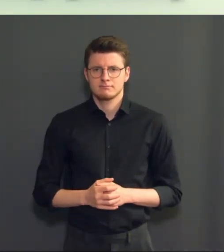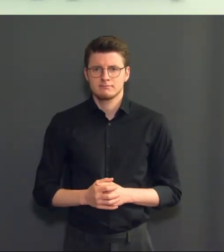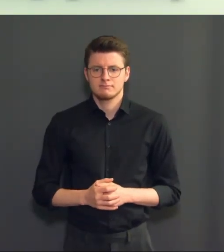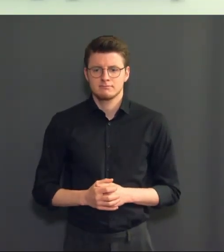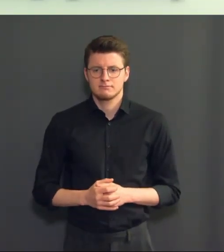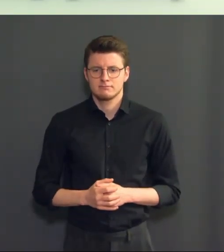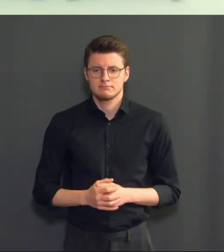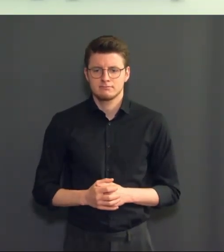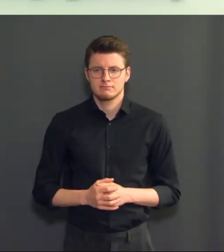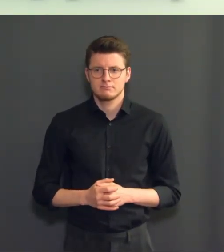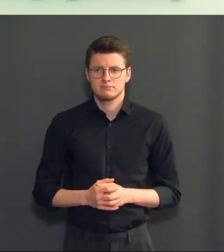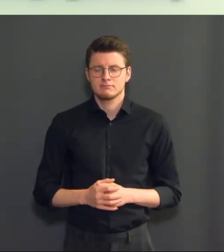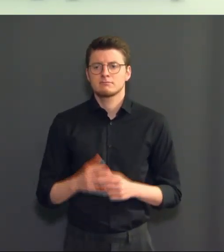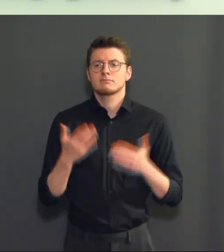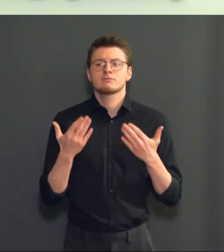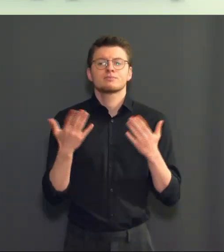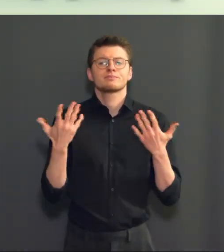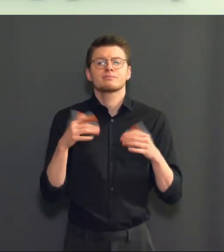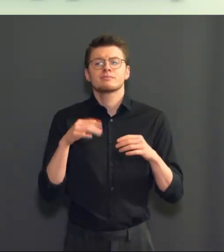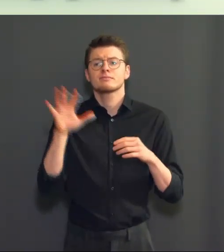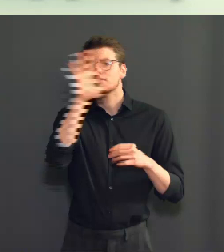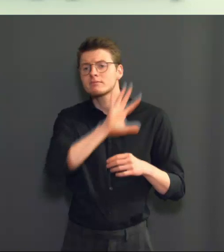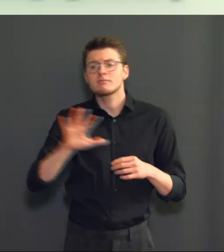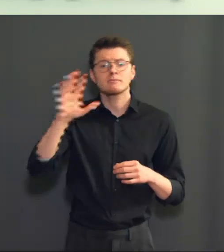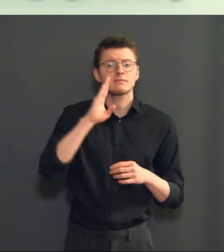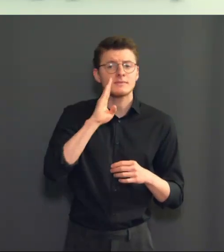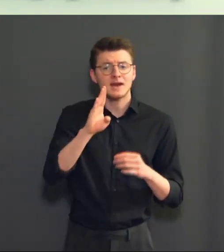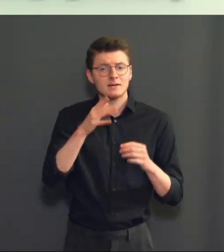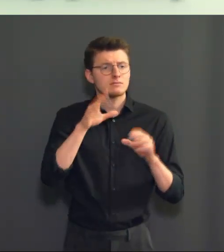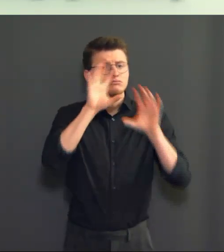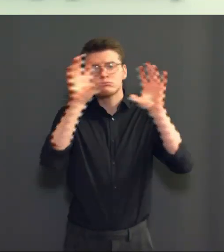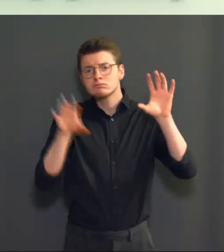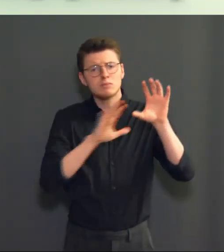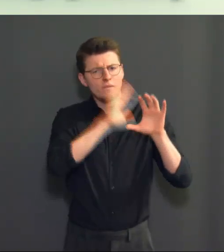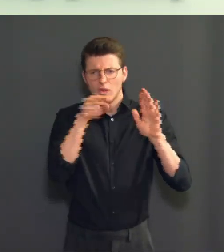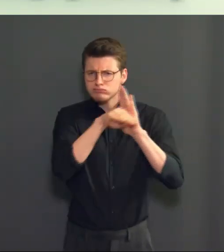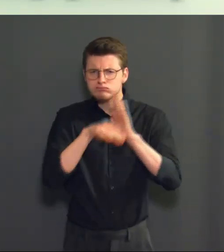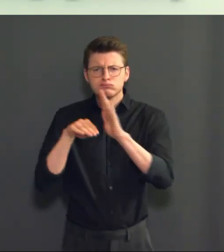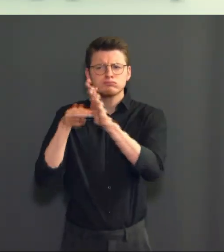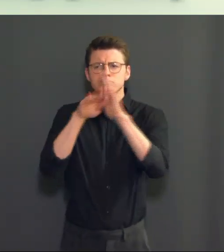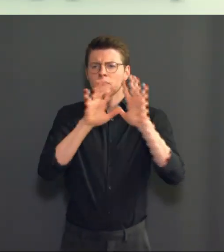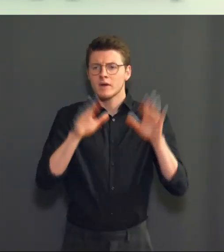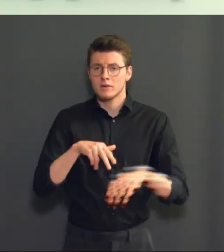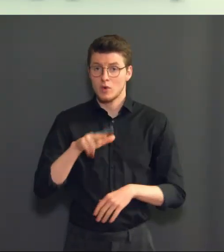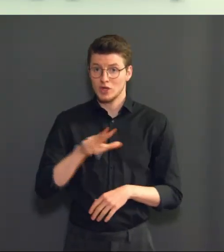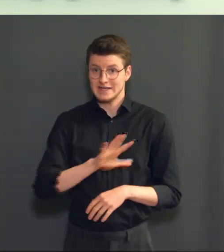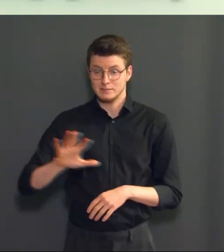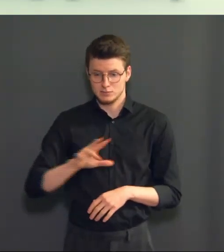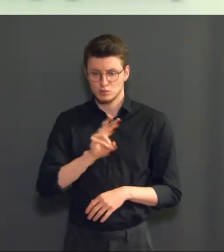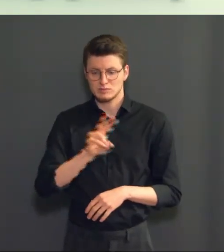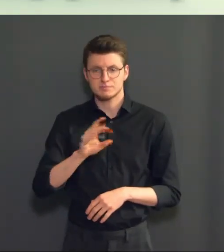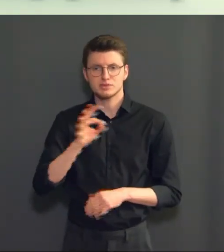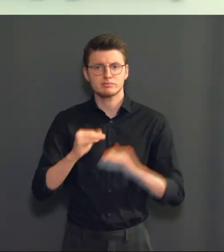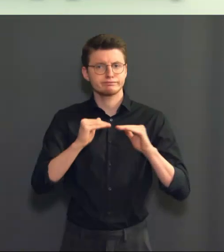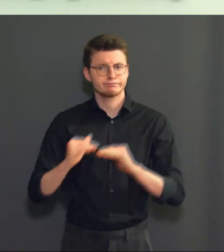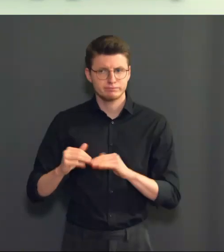De daling doet zich gelijkmatig voor in alle gewesten, meer bepaald min 22% in Wallonië en min